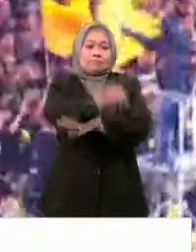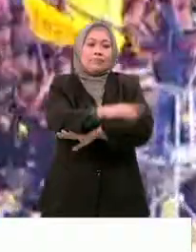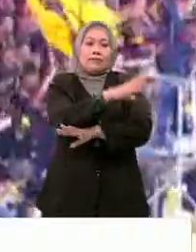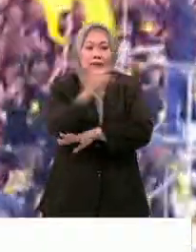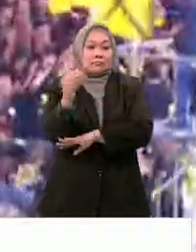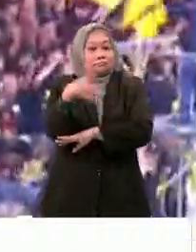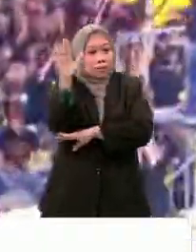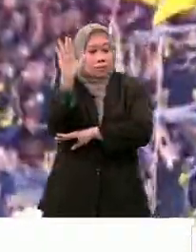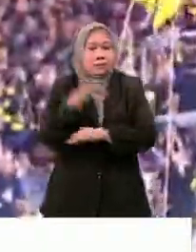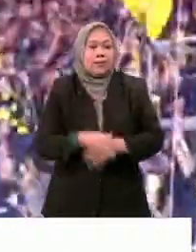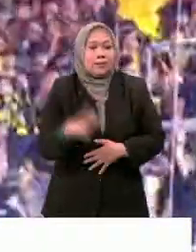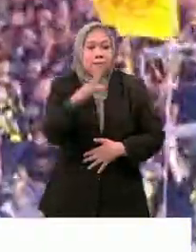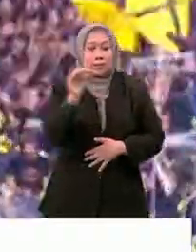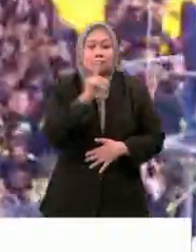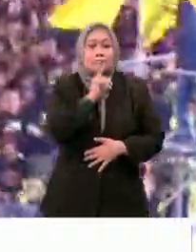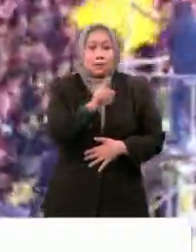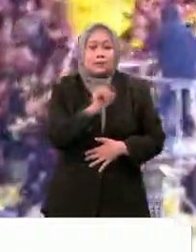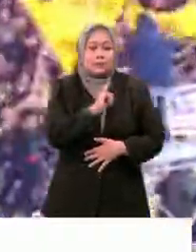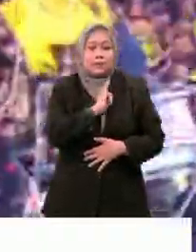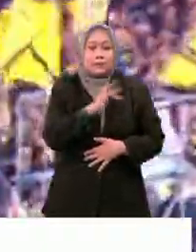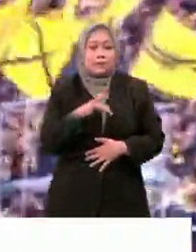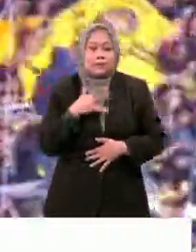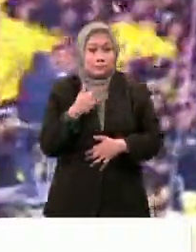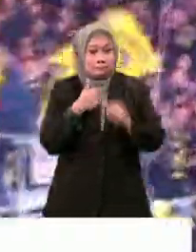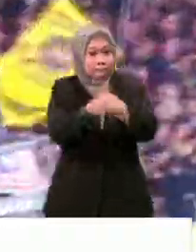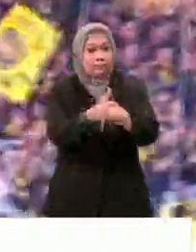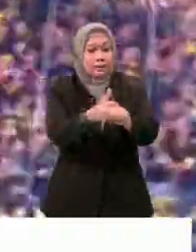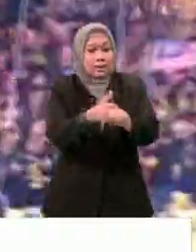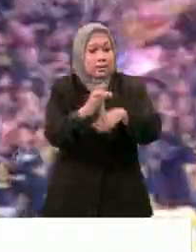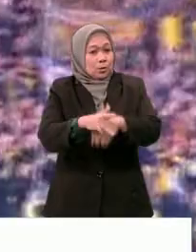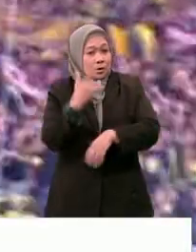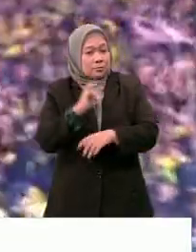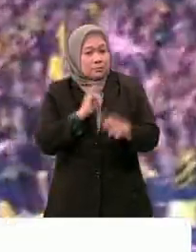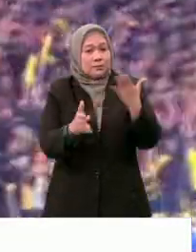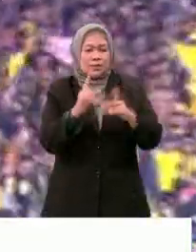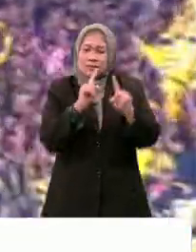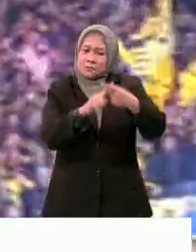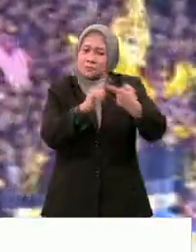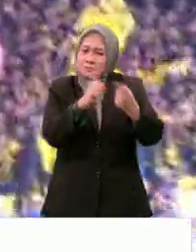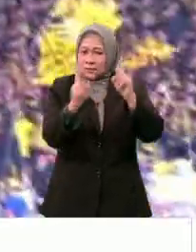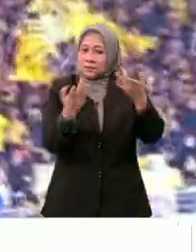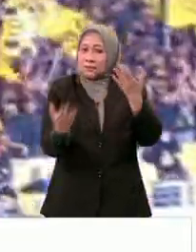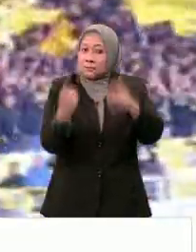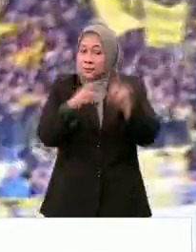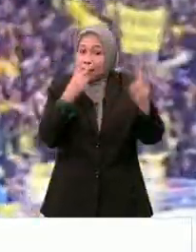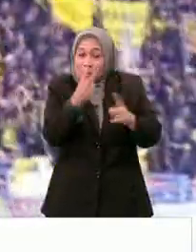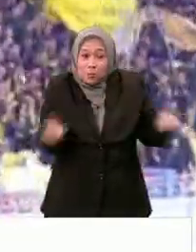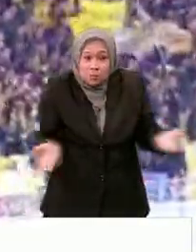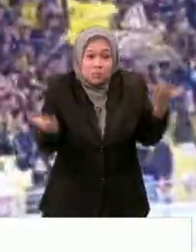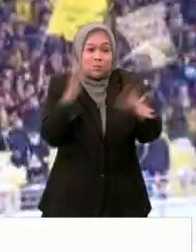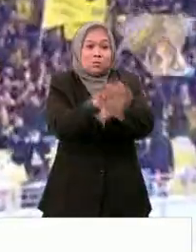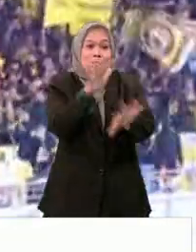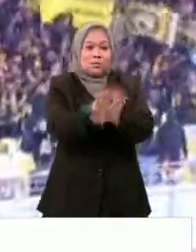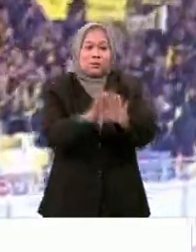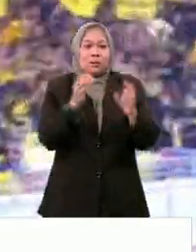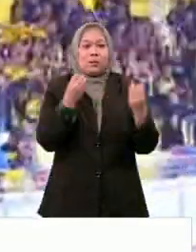Zul, kalau tanya saya jangkaan, saya jangkakan kalau ikutkan pada awal saya jangkakan skri satu sama, namun melihat meriahan